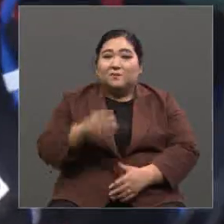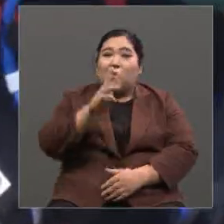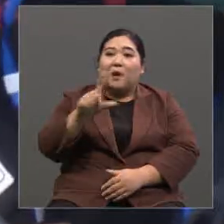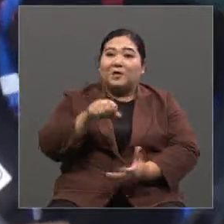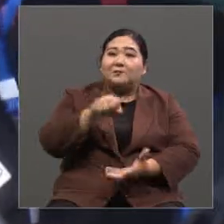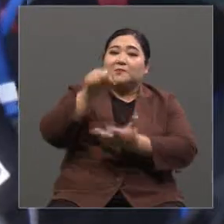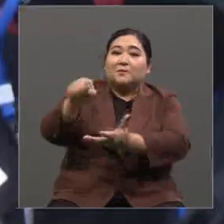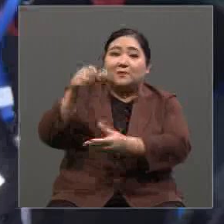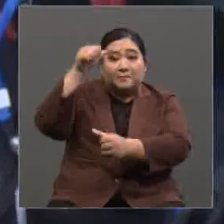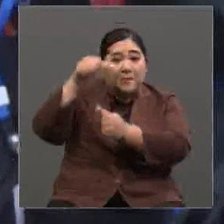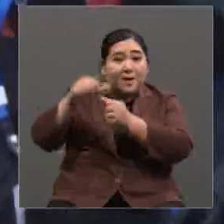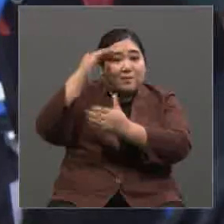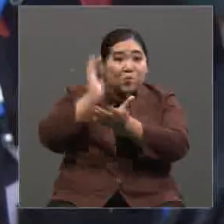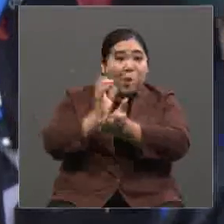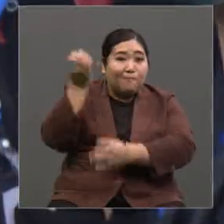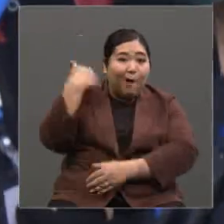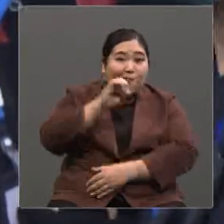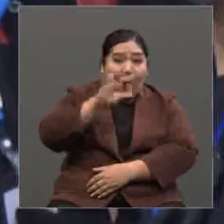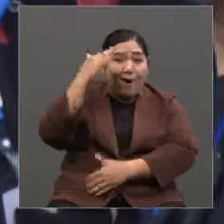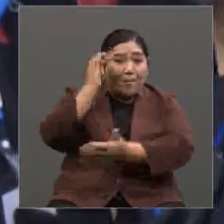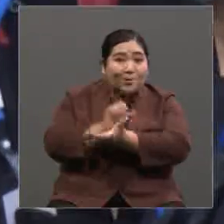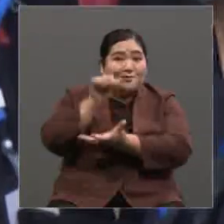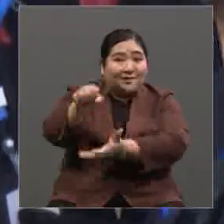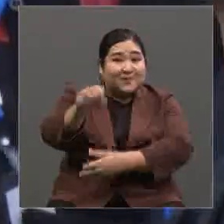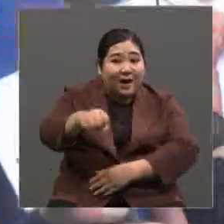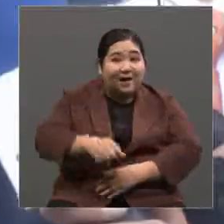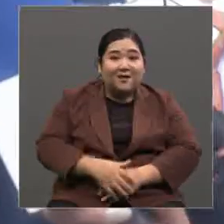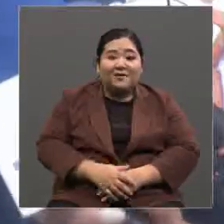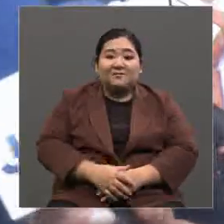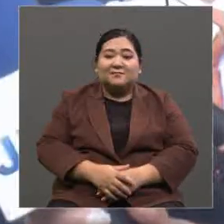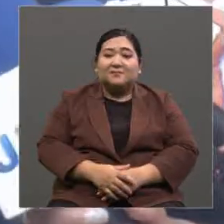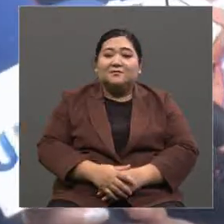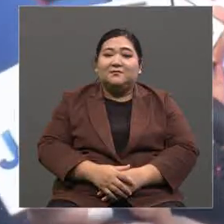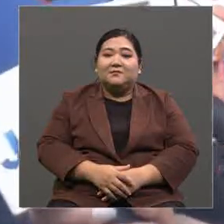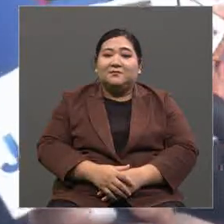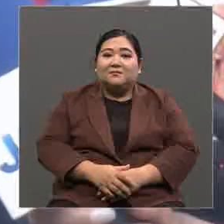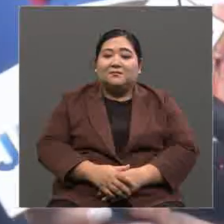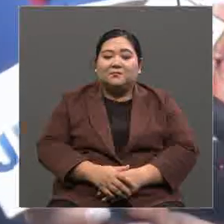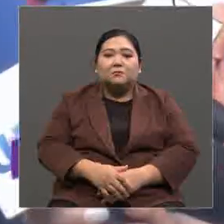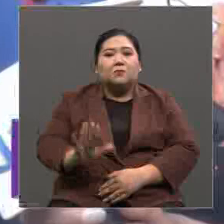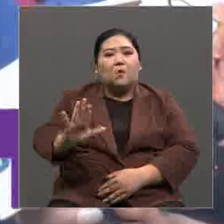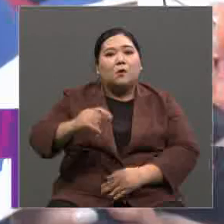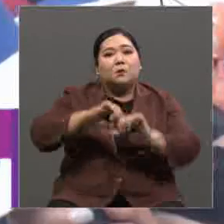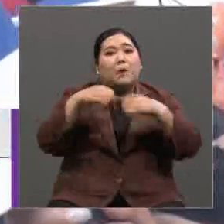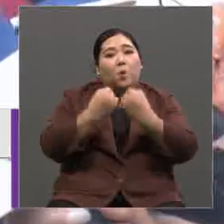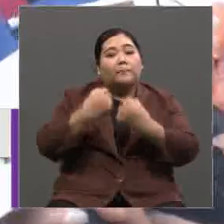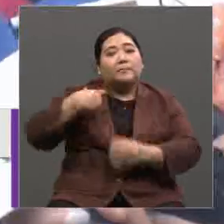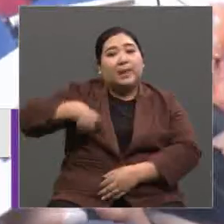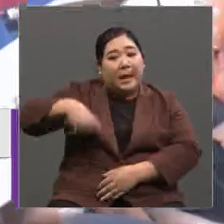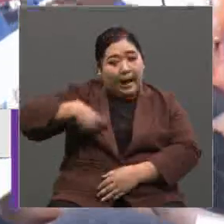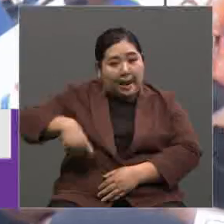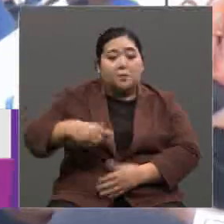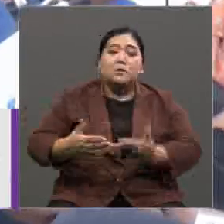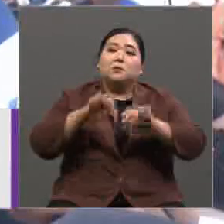เอออ่ะฟังเสียงคุณชีวิตครับดังนั้นสมาคมทนายความหรือสมาคม